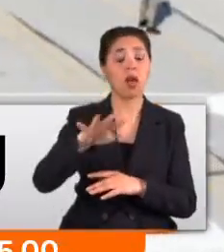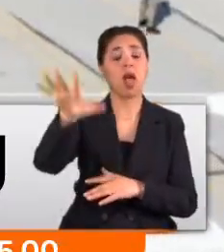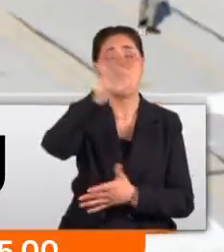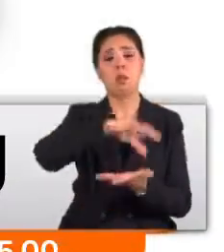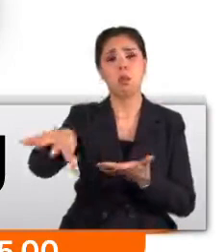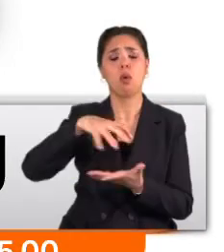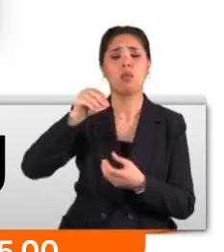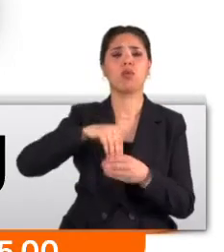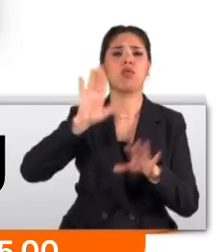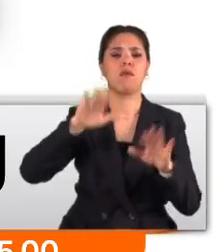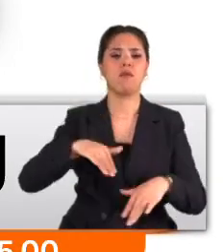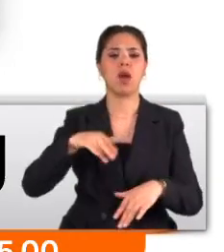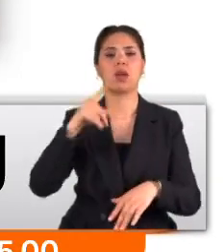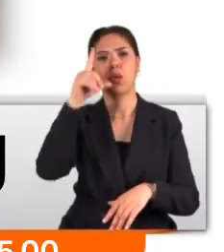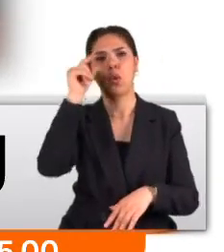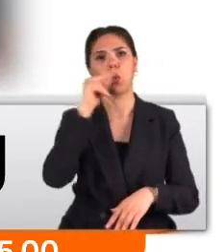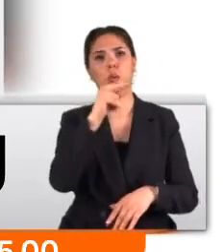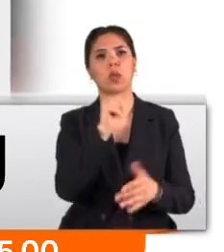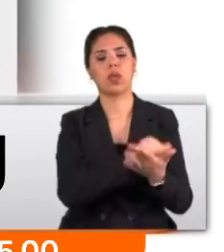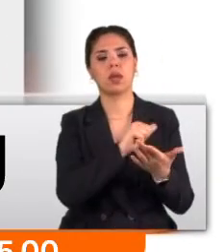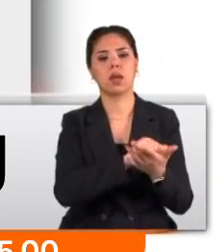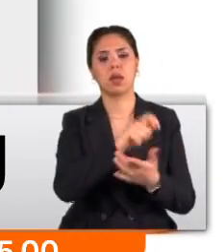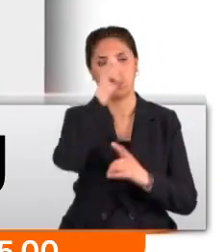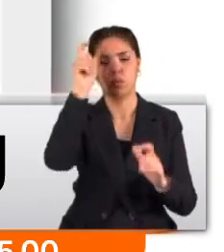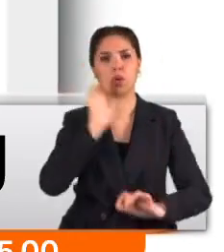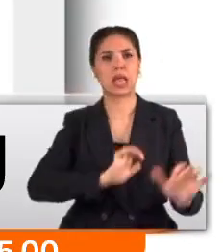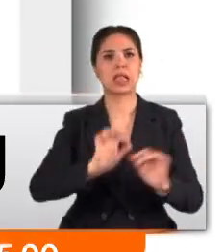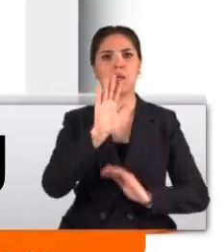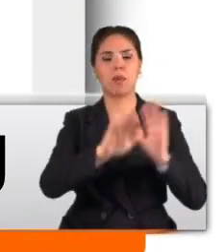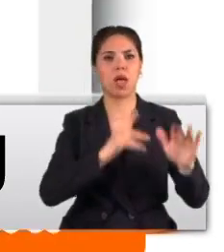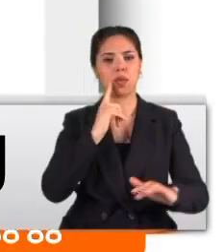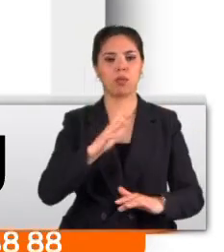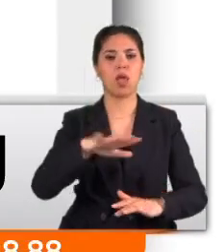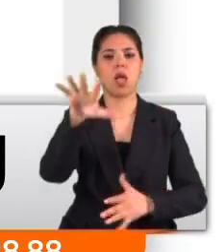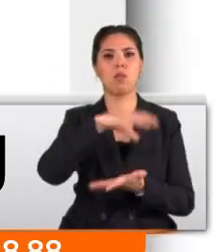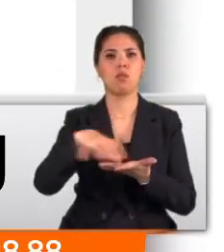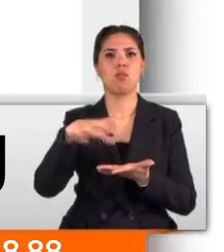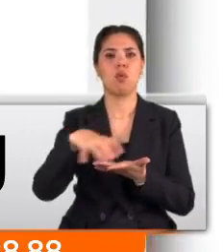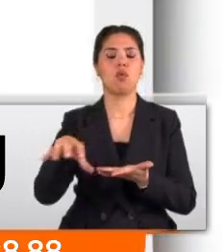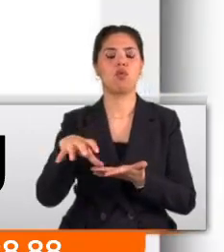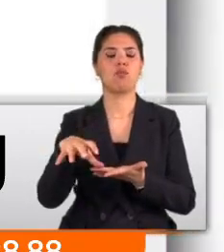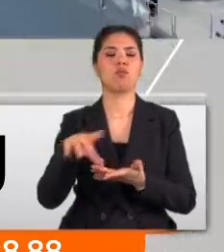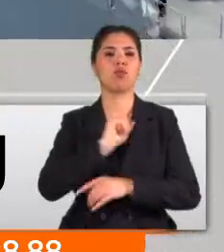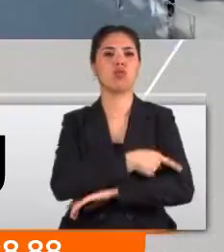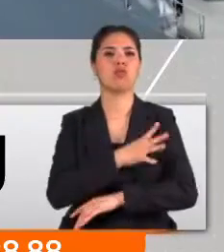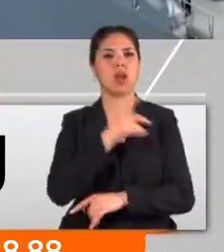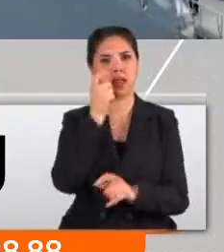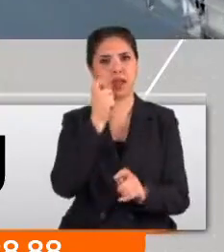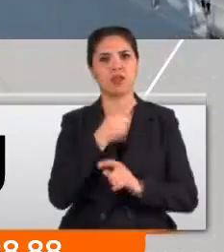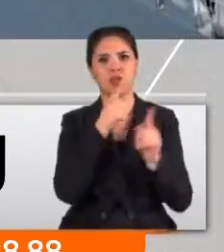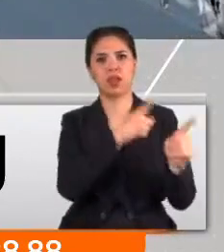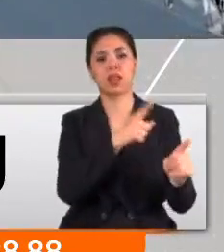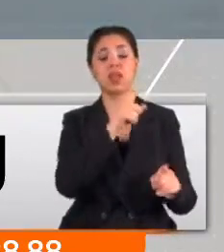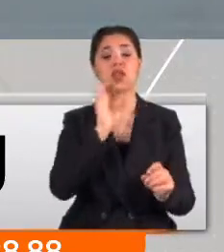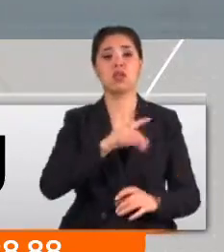alanda varız. Yunan Kapital, Türkiye'nin savunma hamlesiyle artık her alanda iddialı olduğuna dikkat çekti. Tabii şimdi